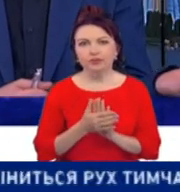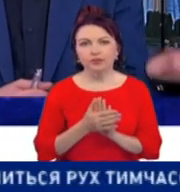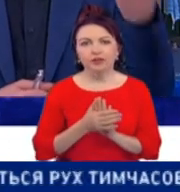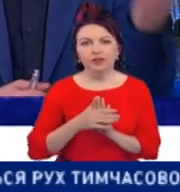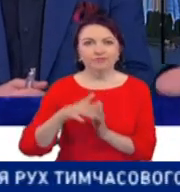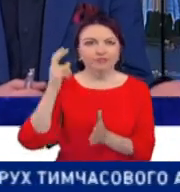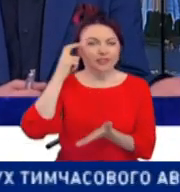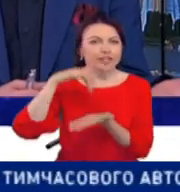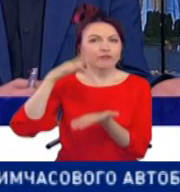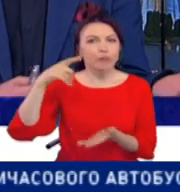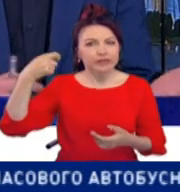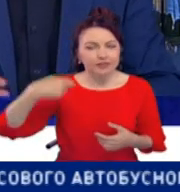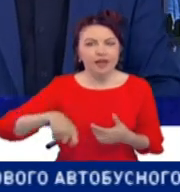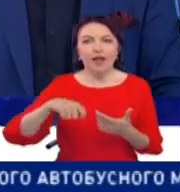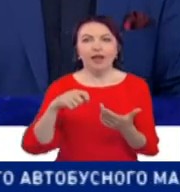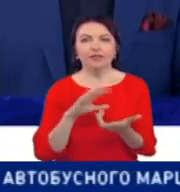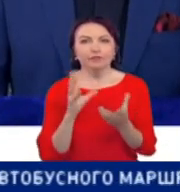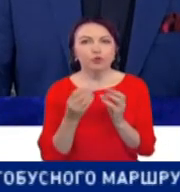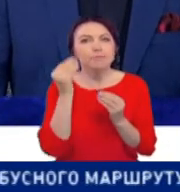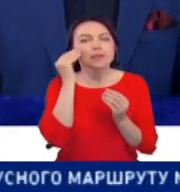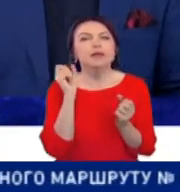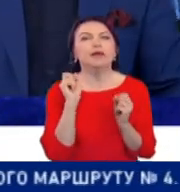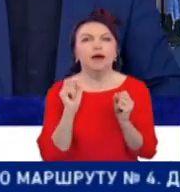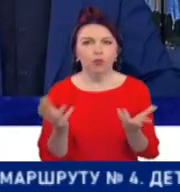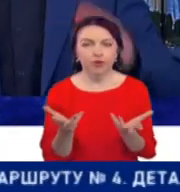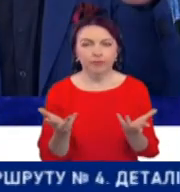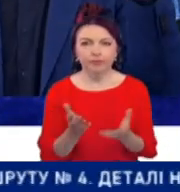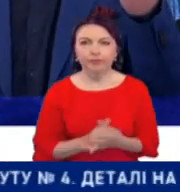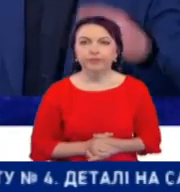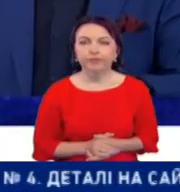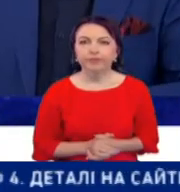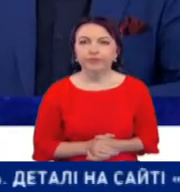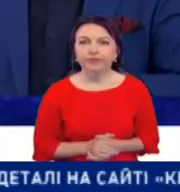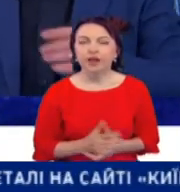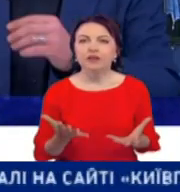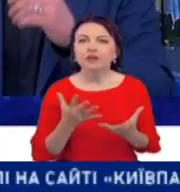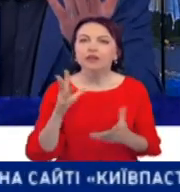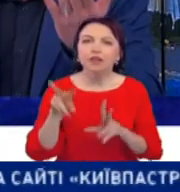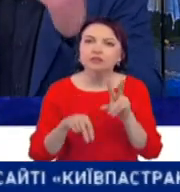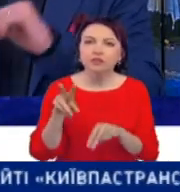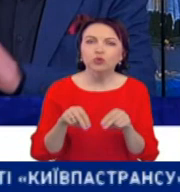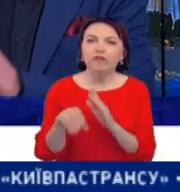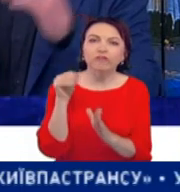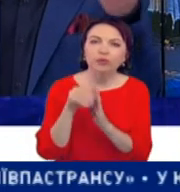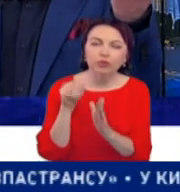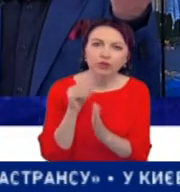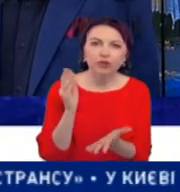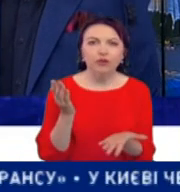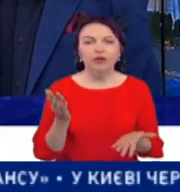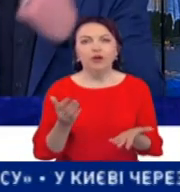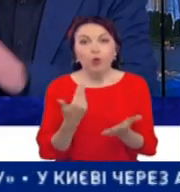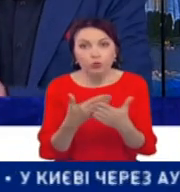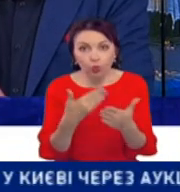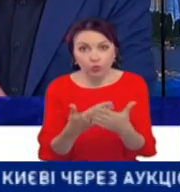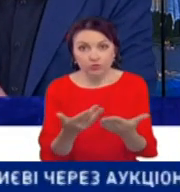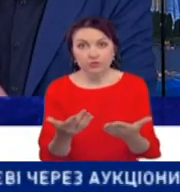в центральній, про президента, якщо хочете? Що, які покладають надії на вибори парламентські, які ось-ось,